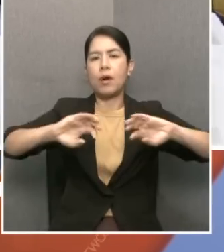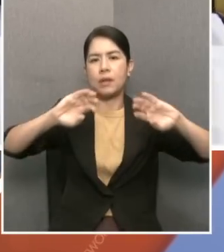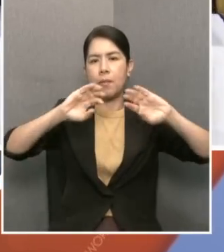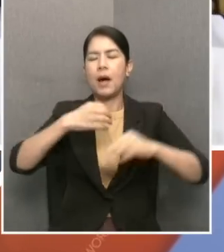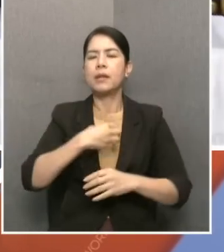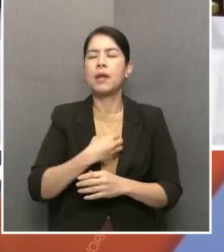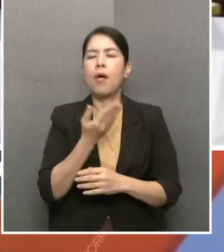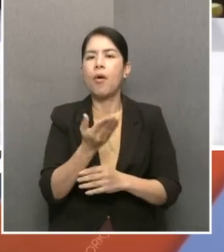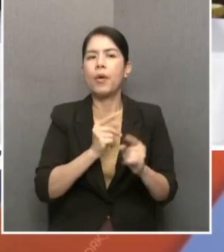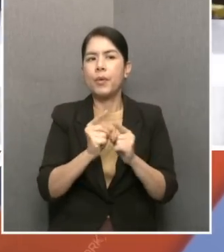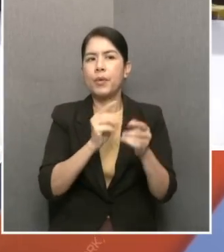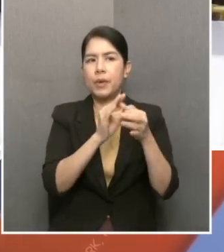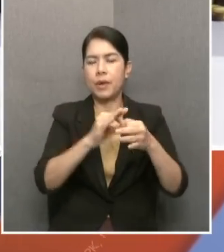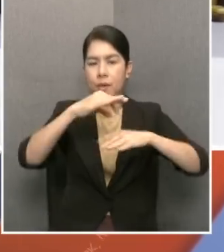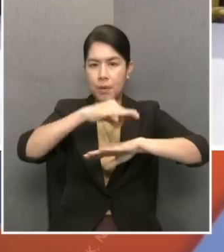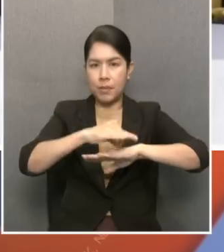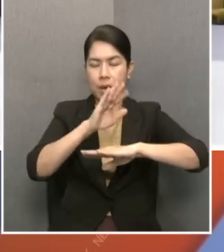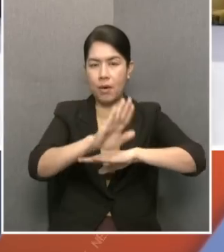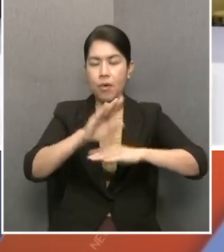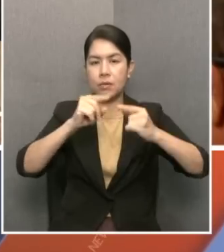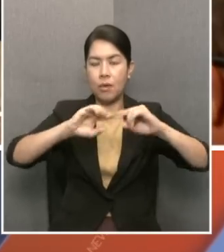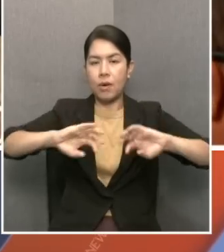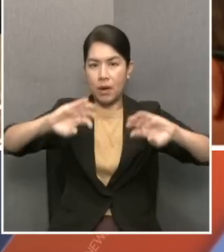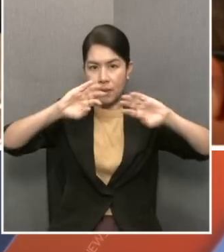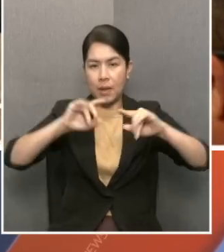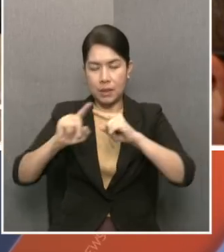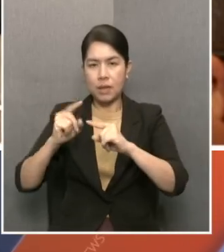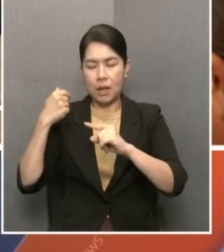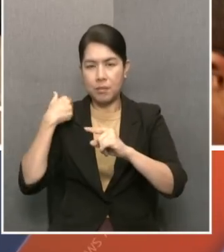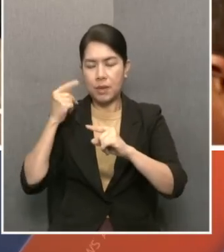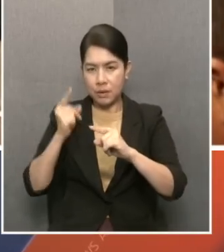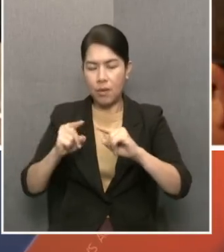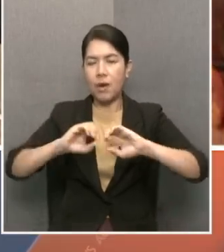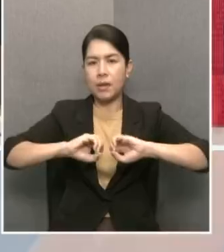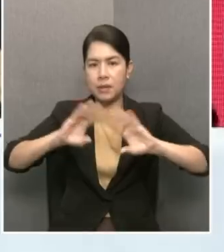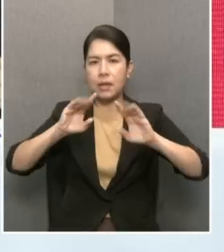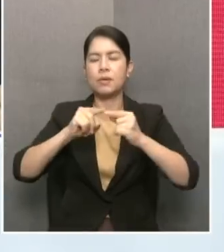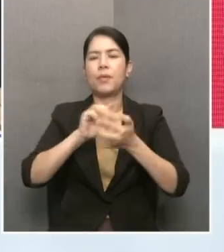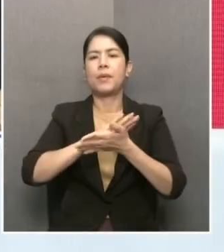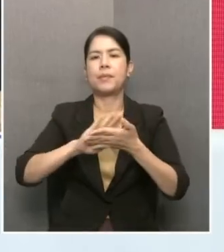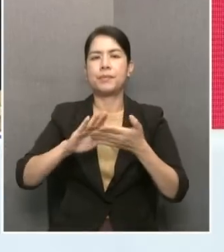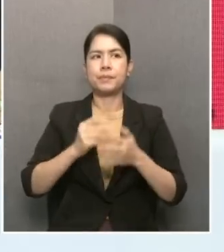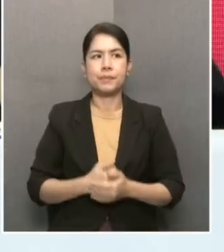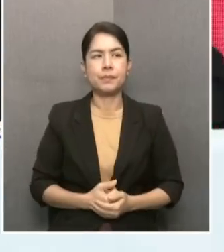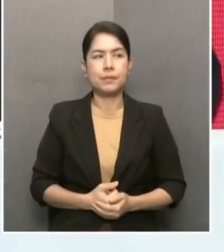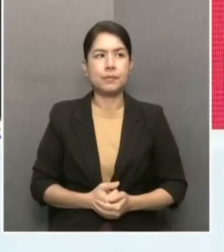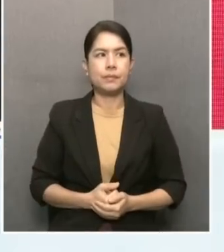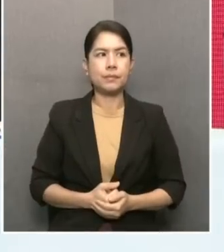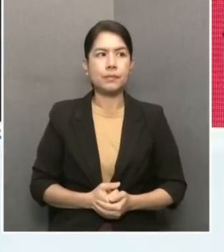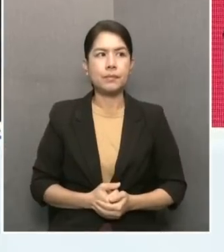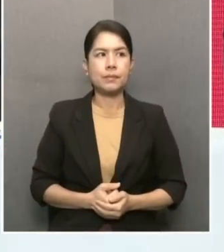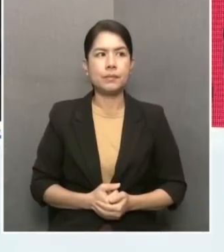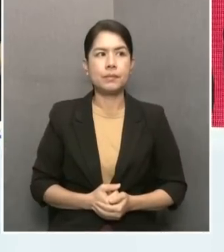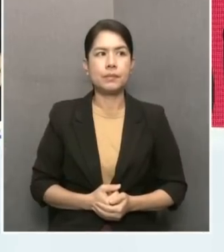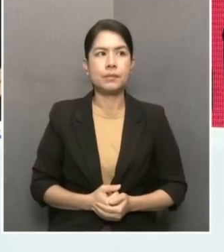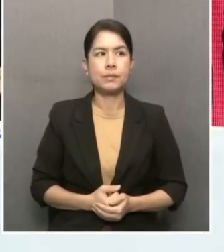ถึงการจัดสรรโคต้ารัฐมนตรีให้ชัดเจนก่อนมิฉะนั้นจะเกิดปัญหาได้ในอนาคตนั่นเองครับแม้